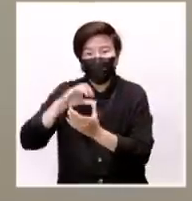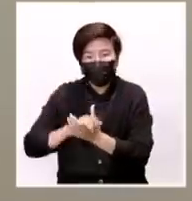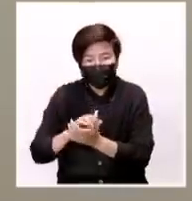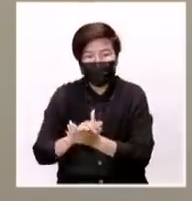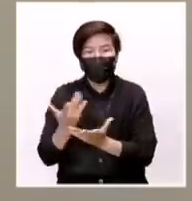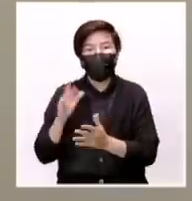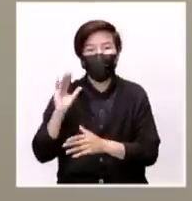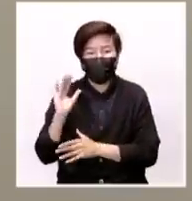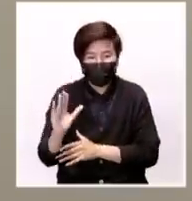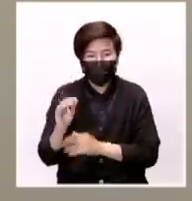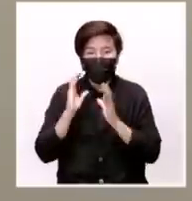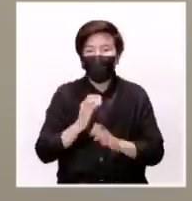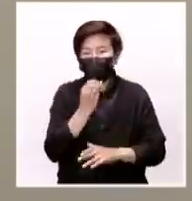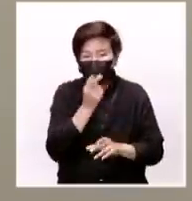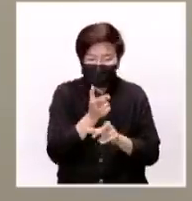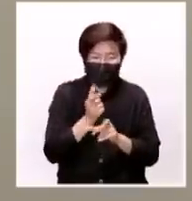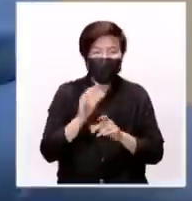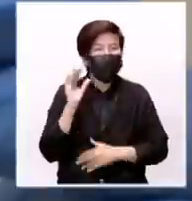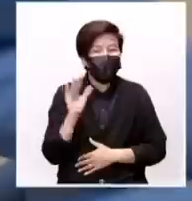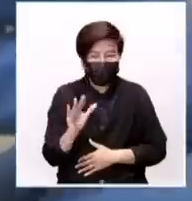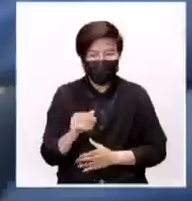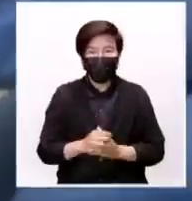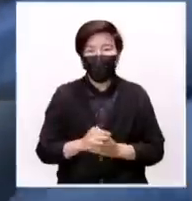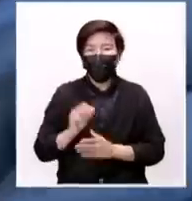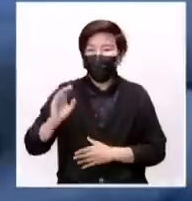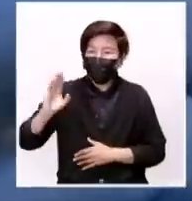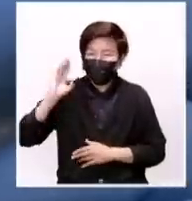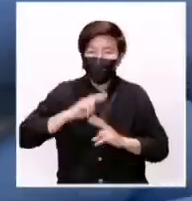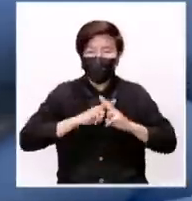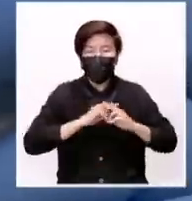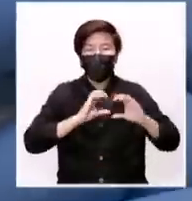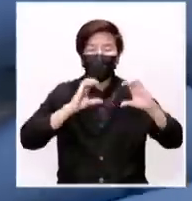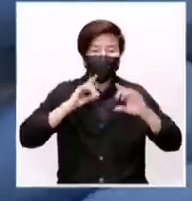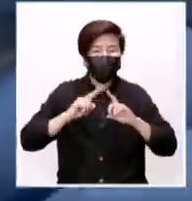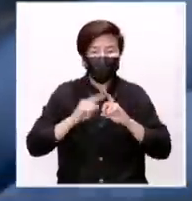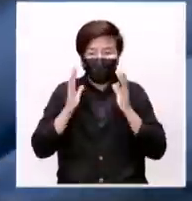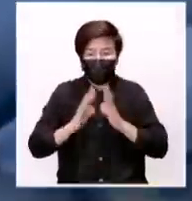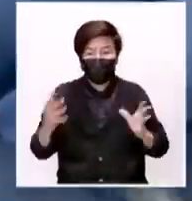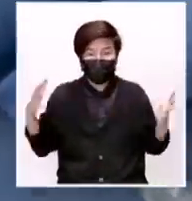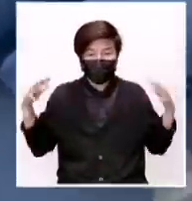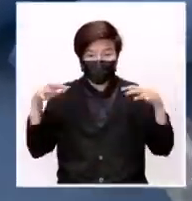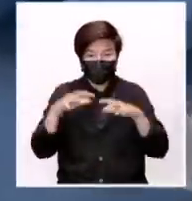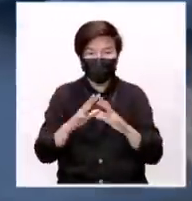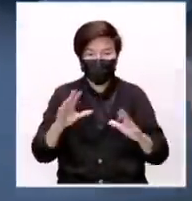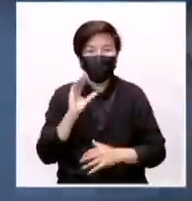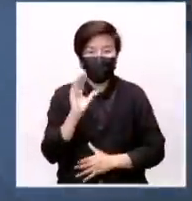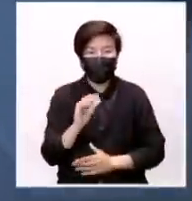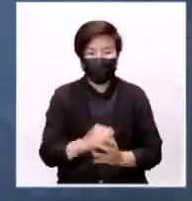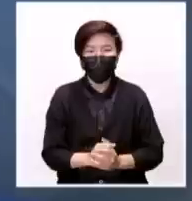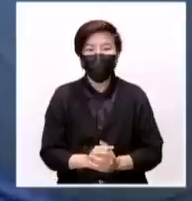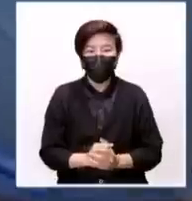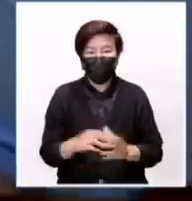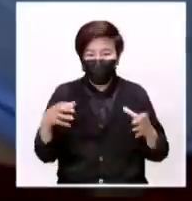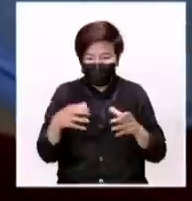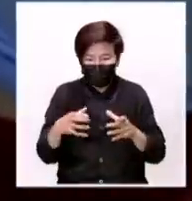ครัฐเอกชนห้ามรวมกลุ่มกันค่ะคำสั่งห้ามเดินทางข้ามเขตข้ามพื้นที่แล้วก็ปิดห้างแล้วก็ห้ามรว